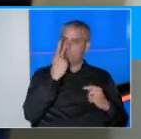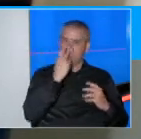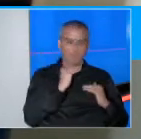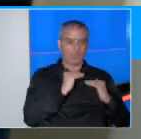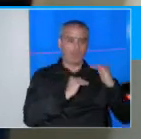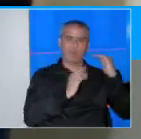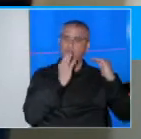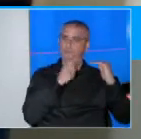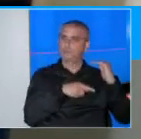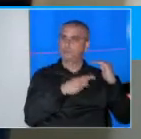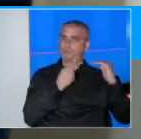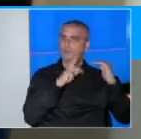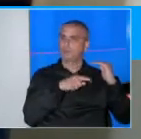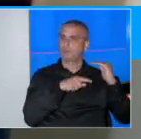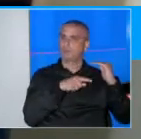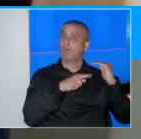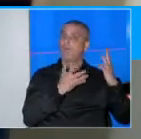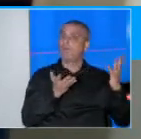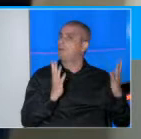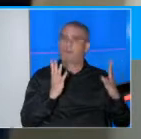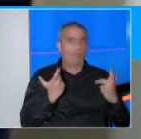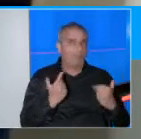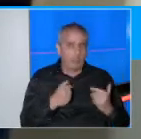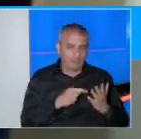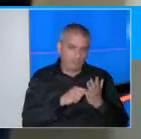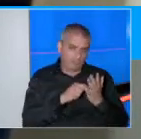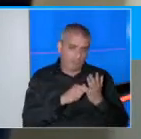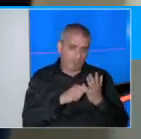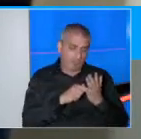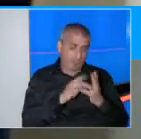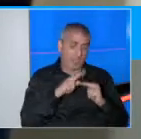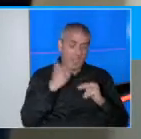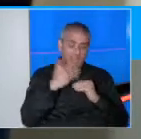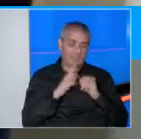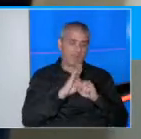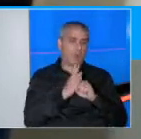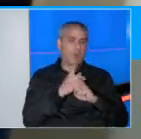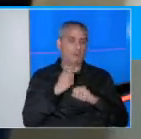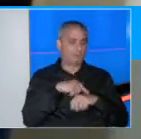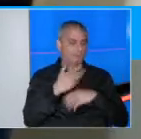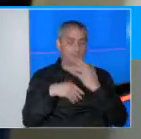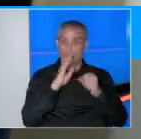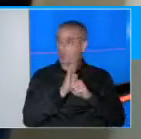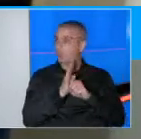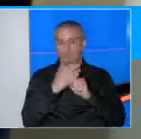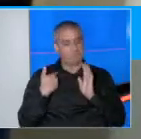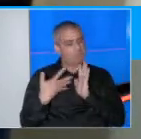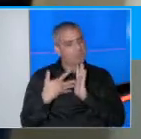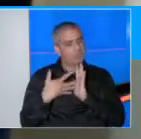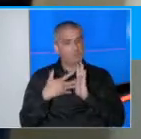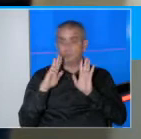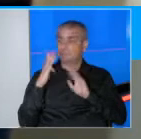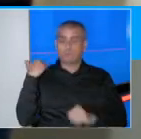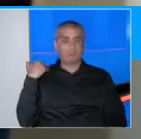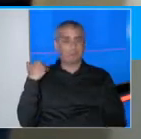עלייה בקרב בני הנוער, וזה למה? בעיקר דרך אגב אחרי הקורונה, זאת אומרת, תוך כדי הקורונה בדקנו